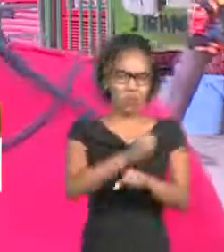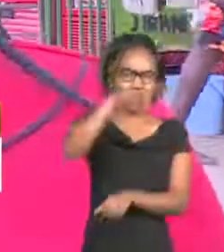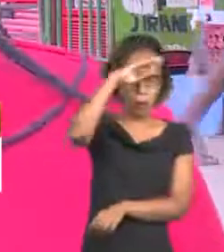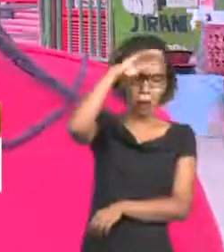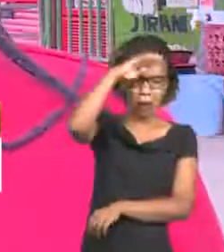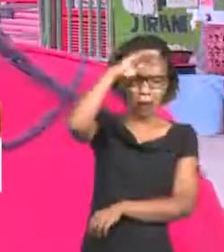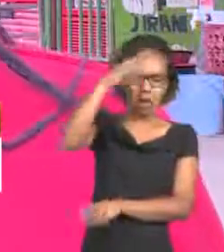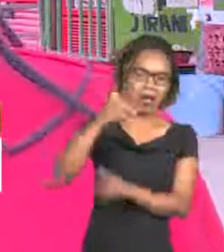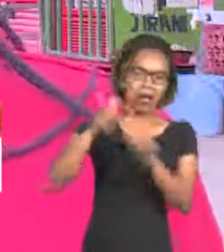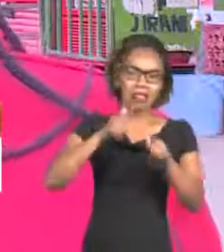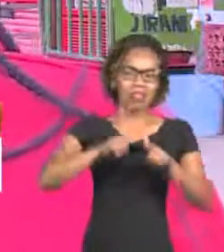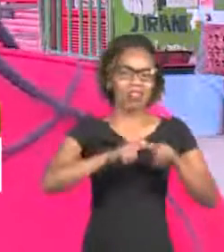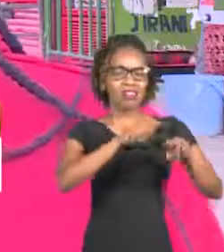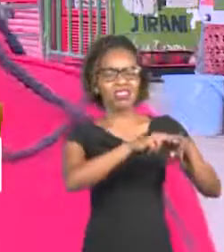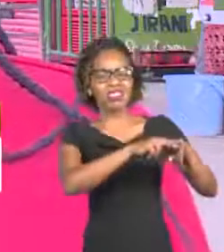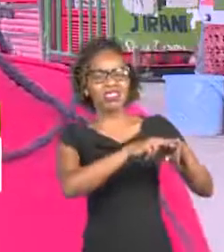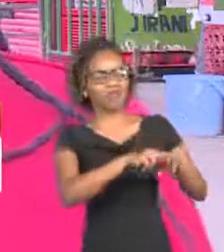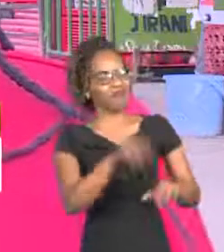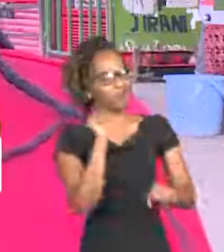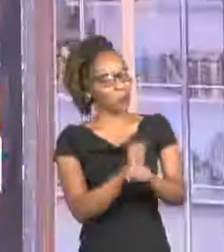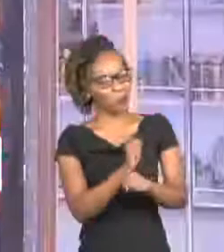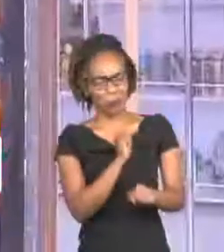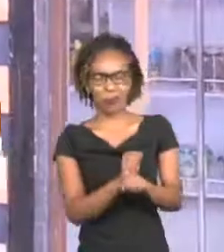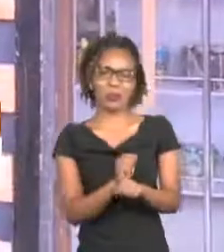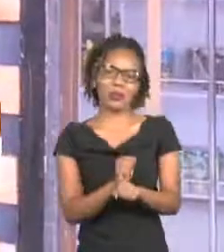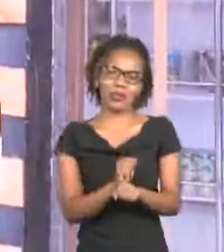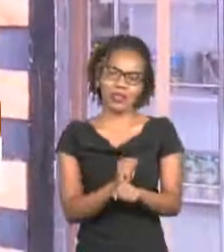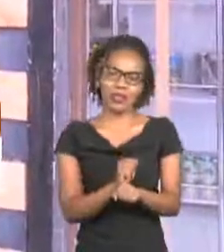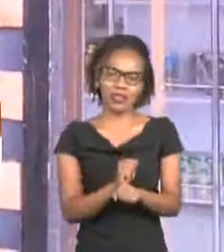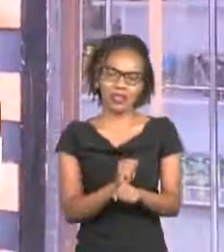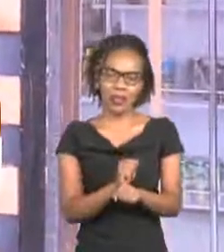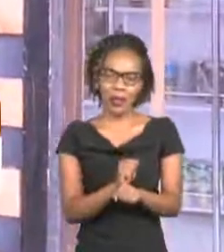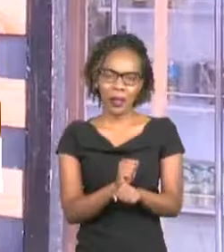ukue, yani zikushika ukose kudance, unaona?